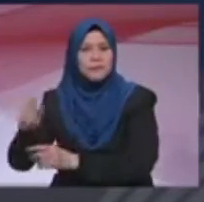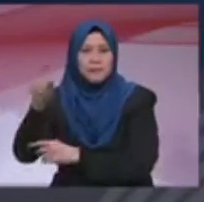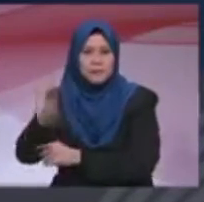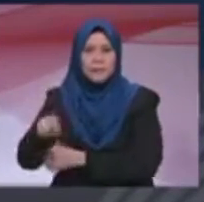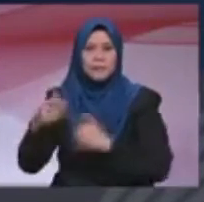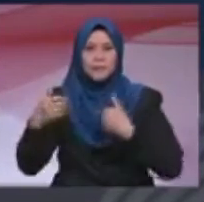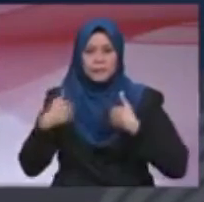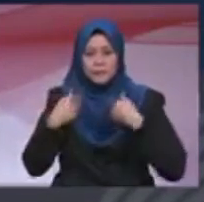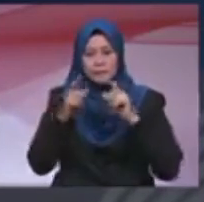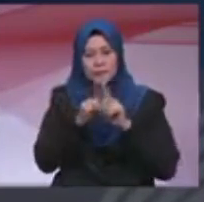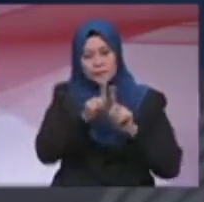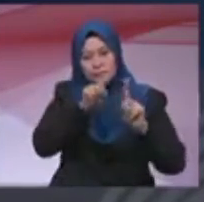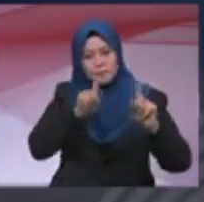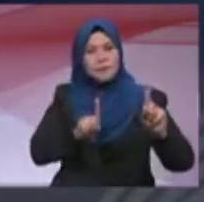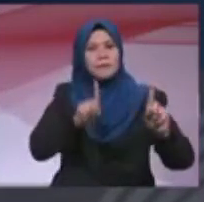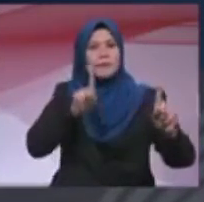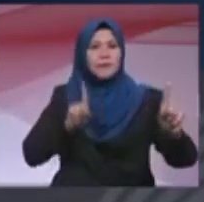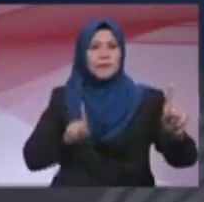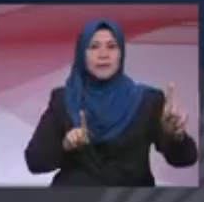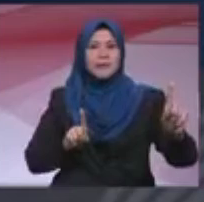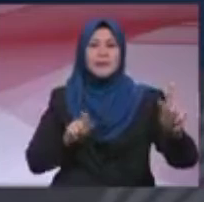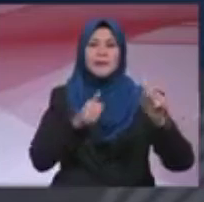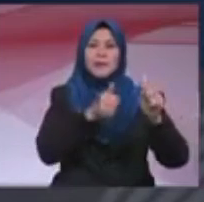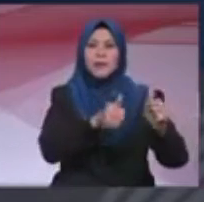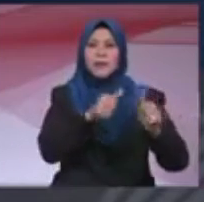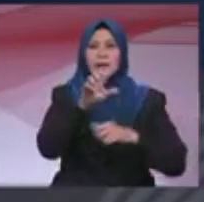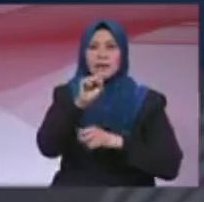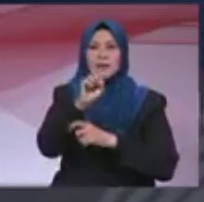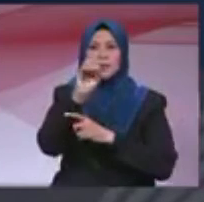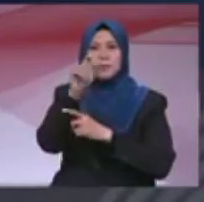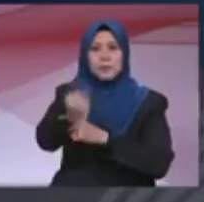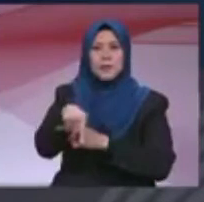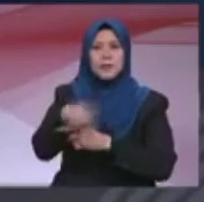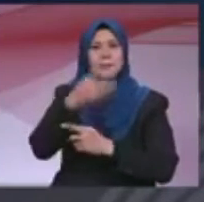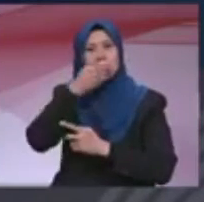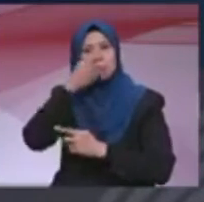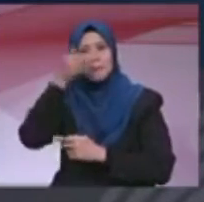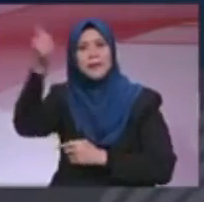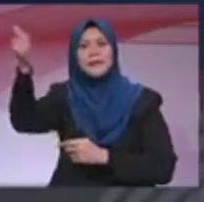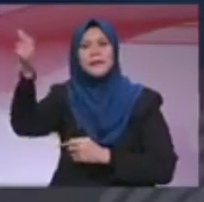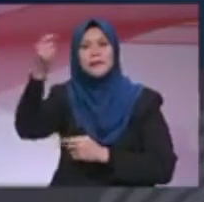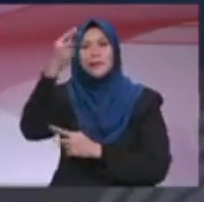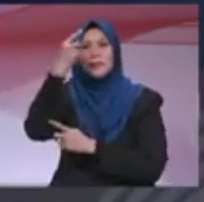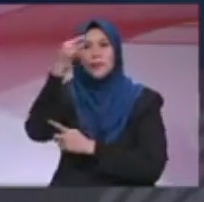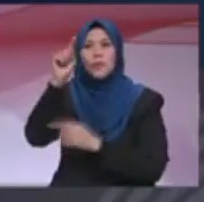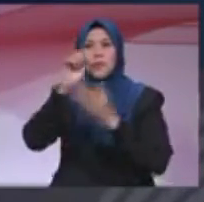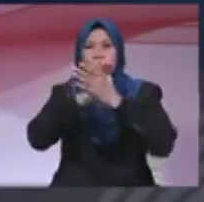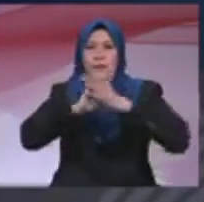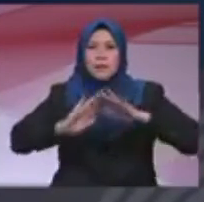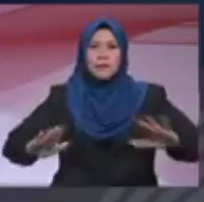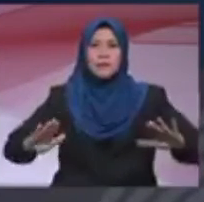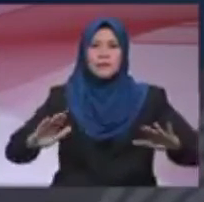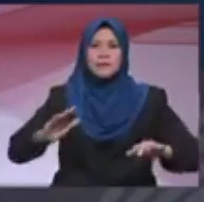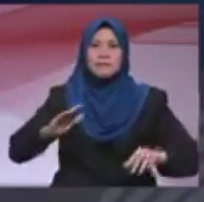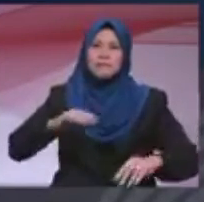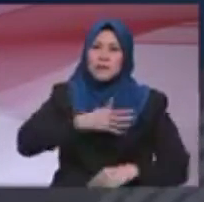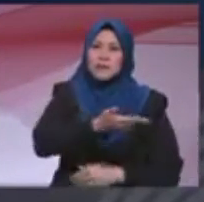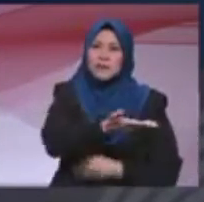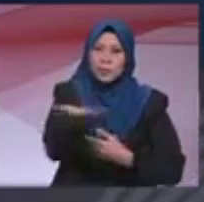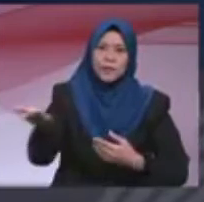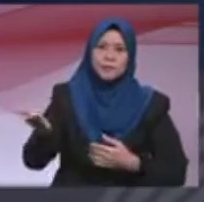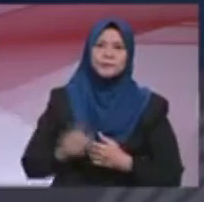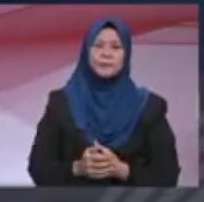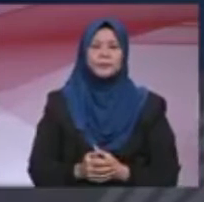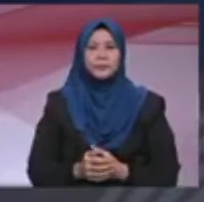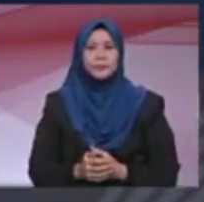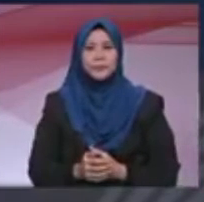adanya penjarakan sosial, supaya SOP yang ada dapat dilaksanakan dengan lebih baik demi keselamatan kita semua. Thank you, YB. Last